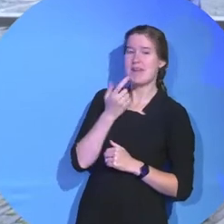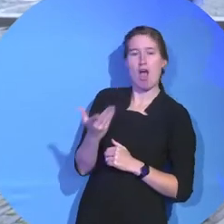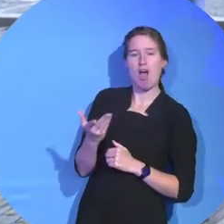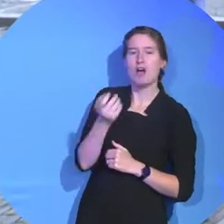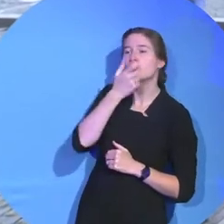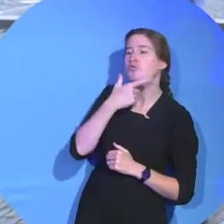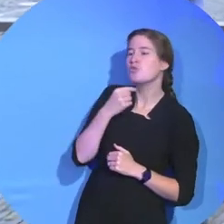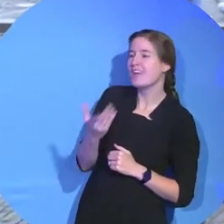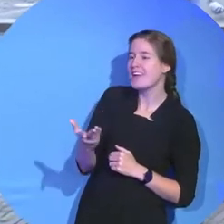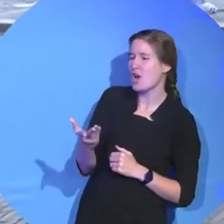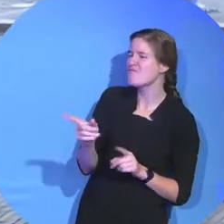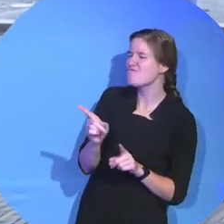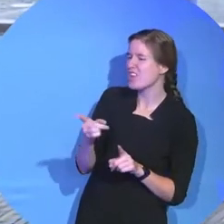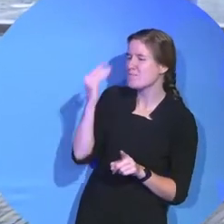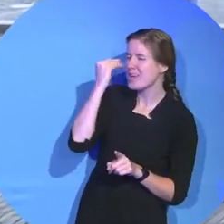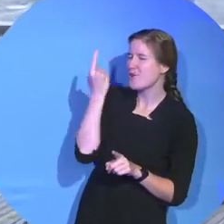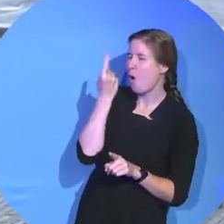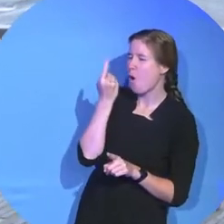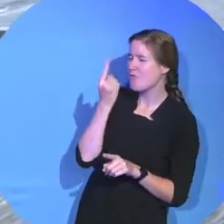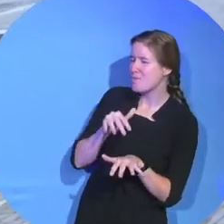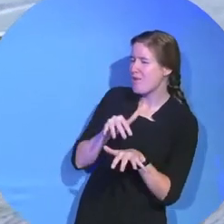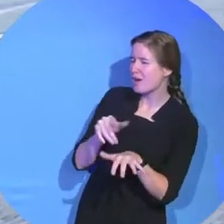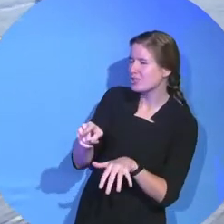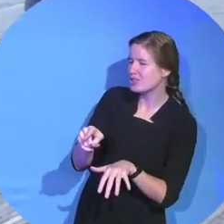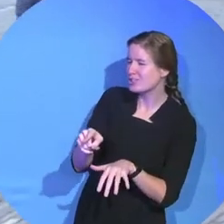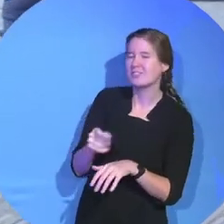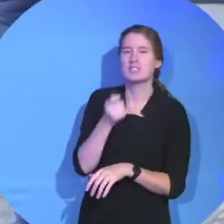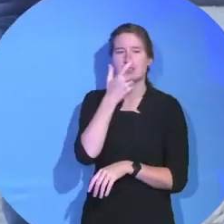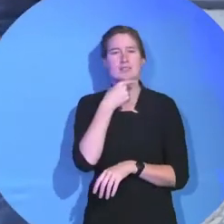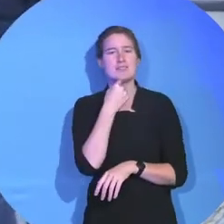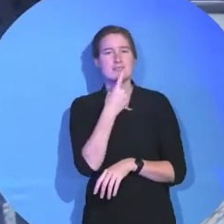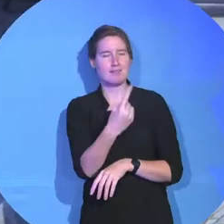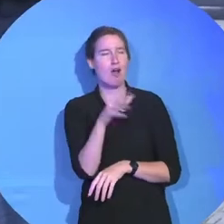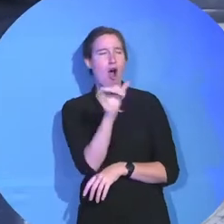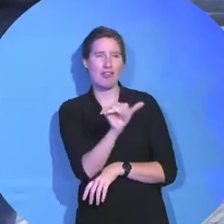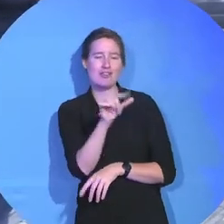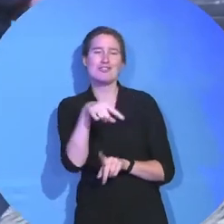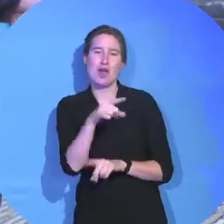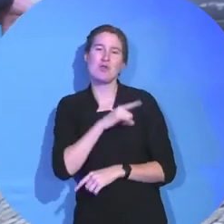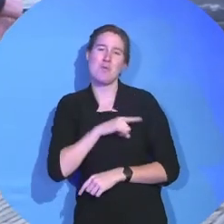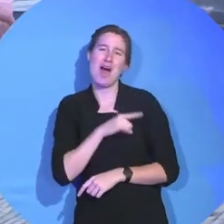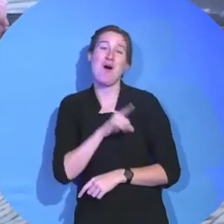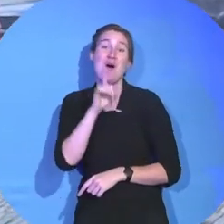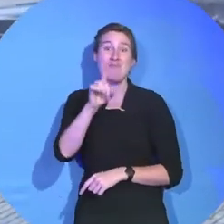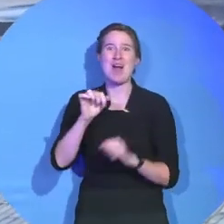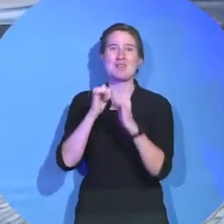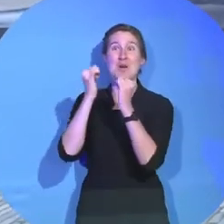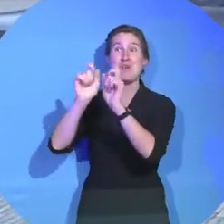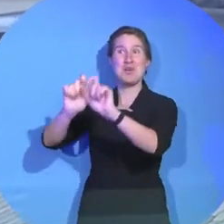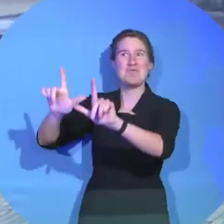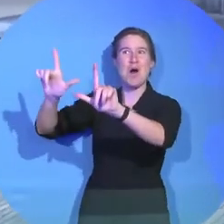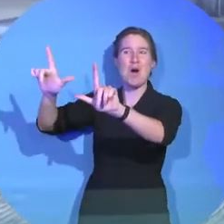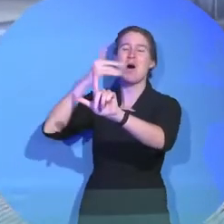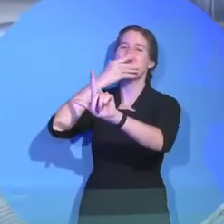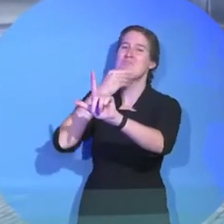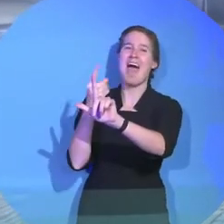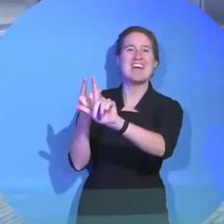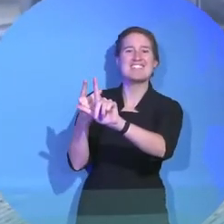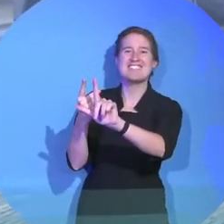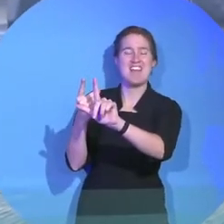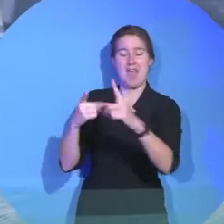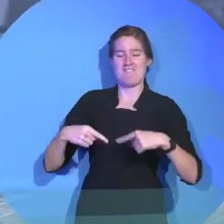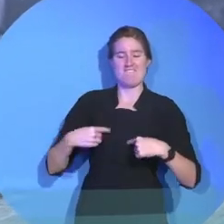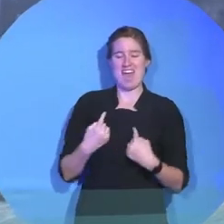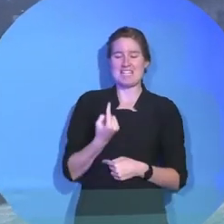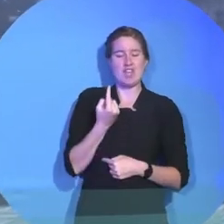anders dan anders, maar wat ik ook proef, ook als je naar de social wall kijkt, is dat we niet alleen staan als het gaat om de roep om